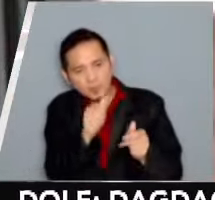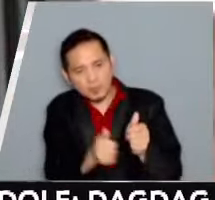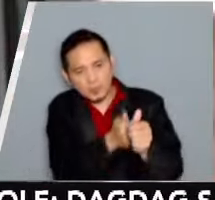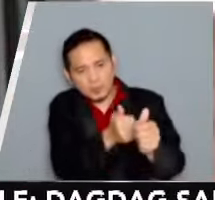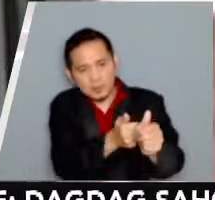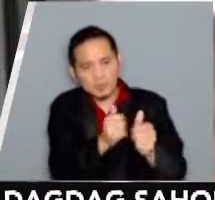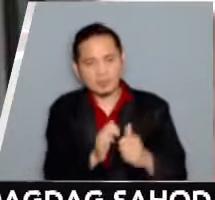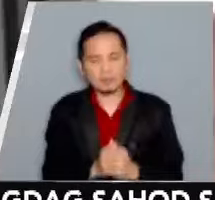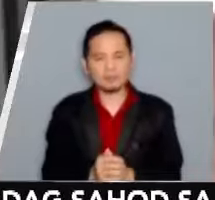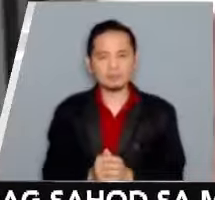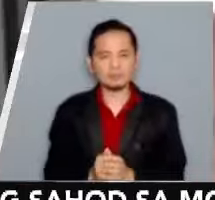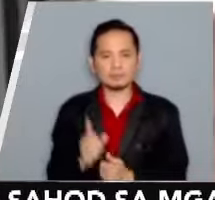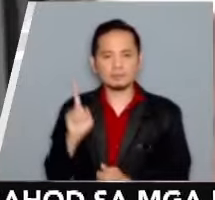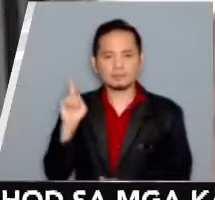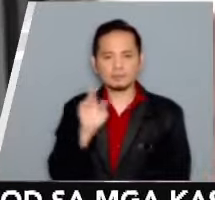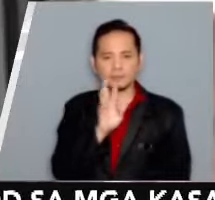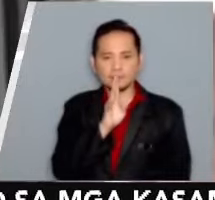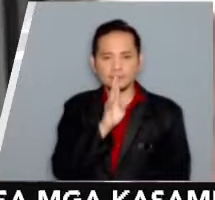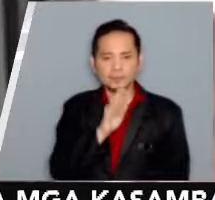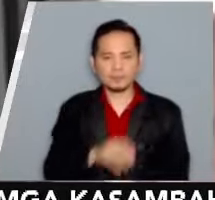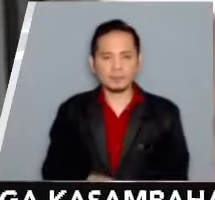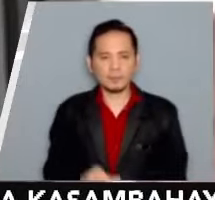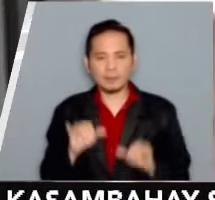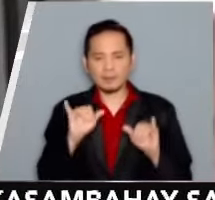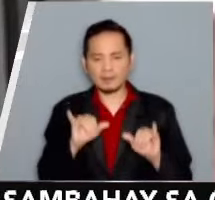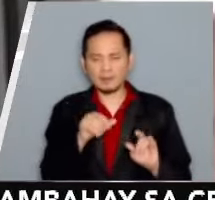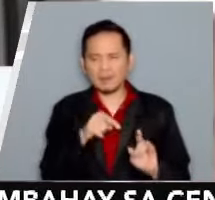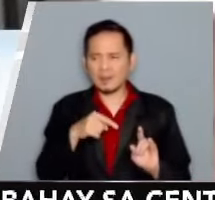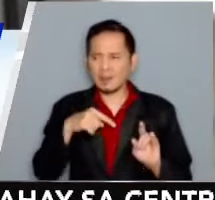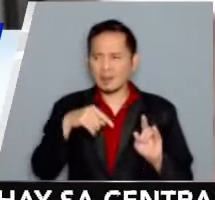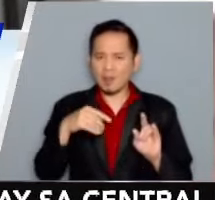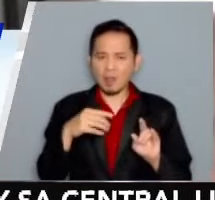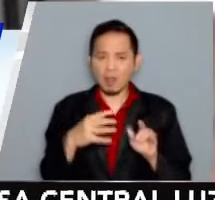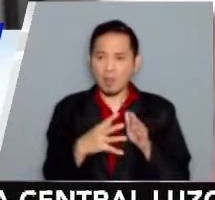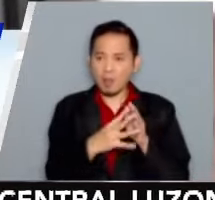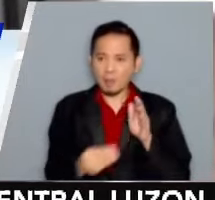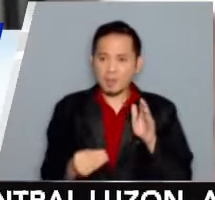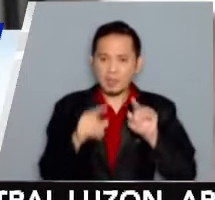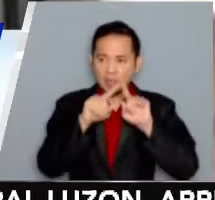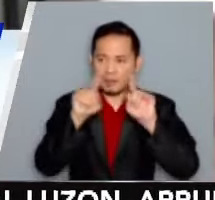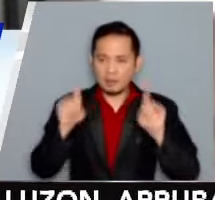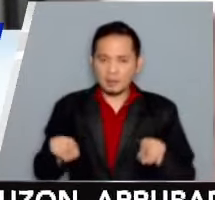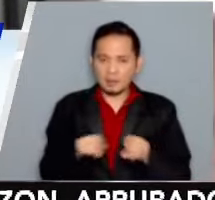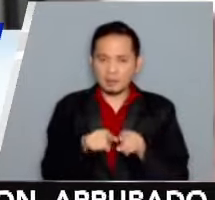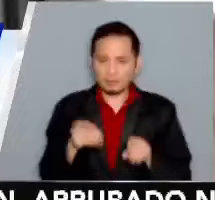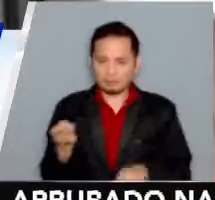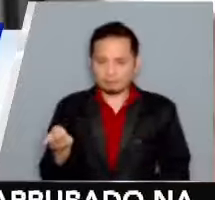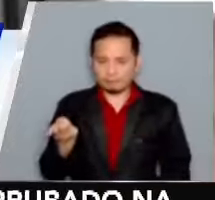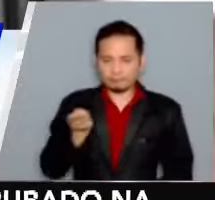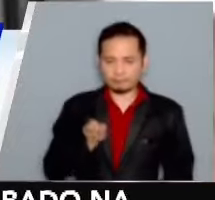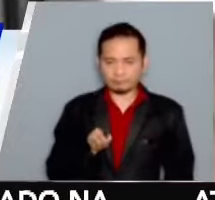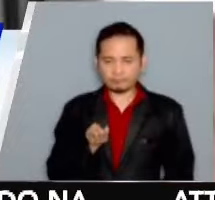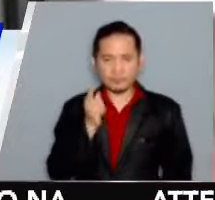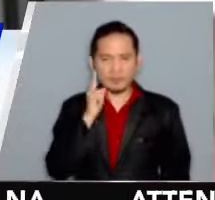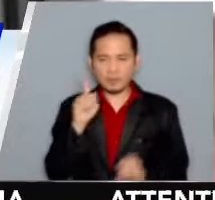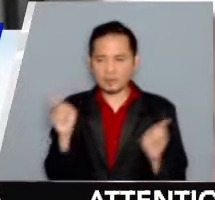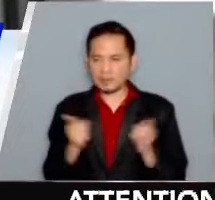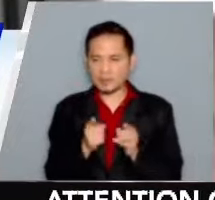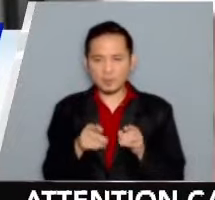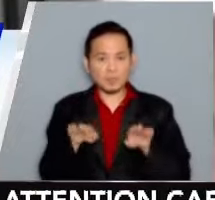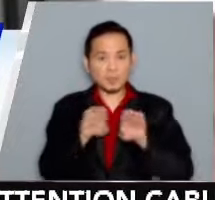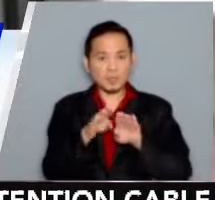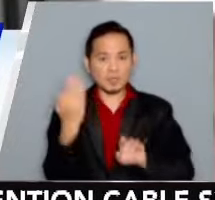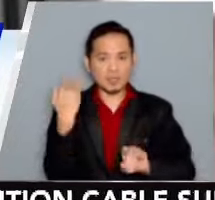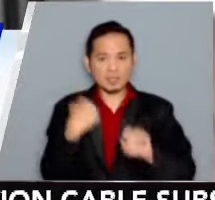kami ng kopya official copy ng ng ng temporary closure last year ay hindi na natin